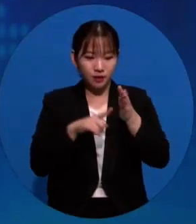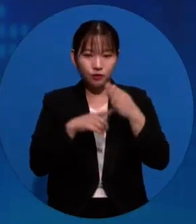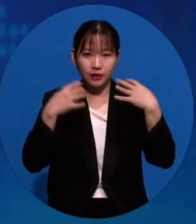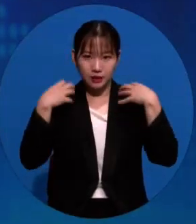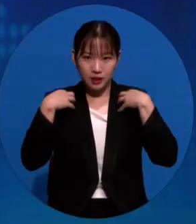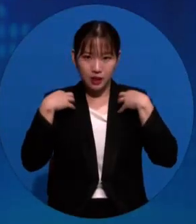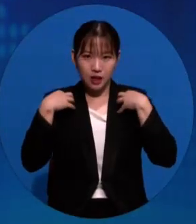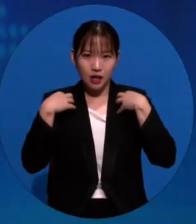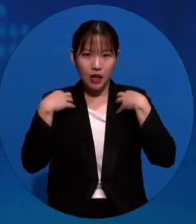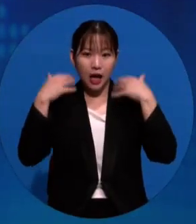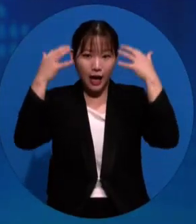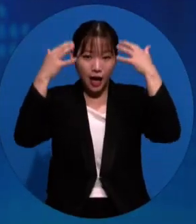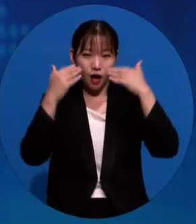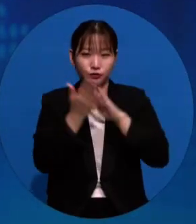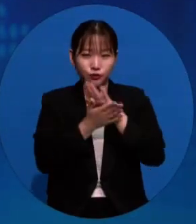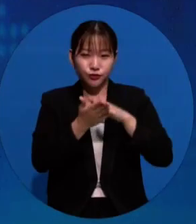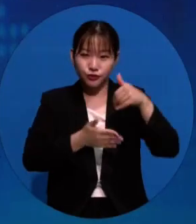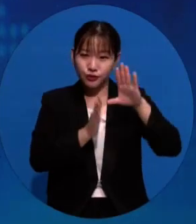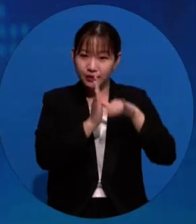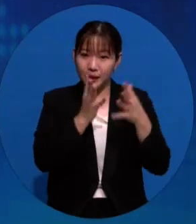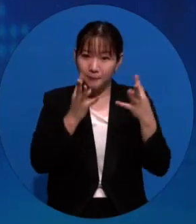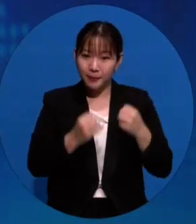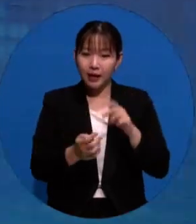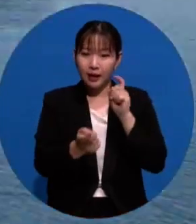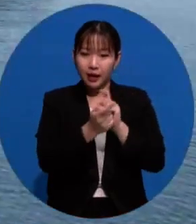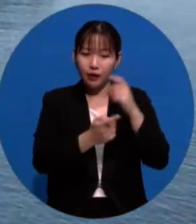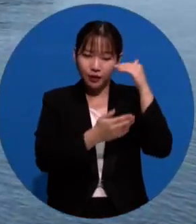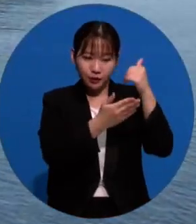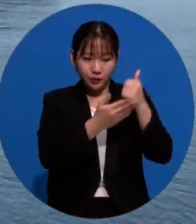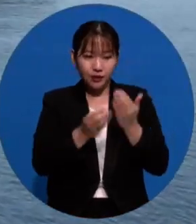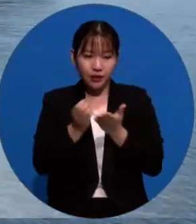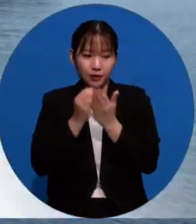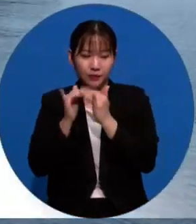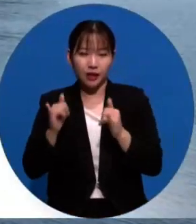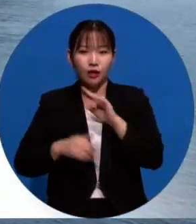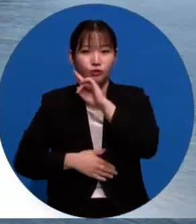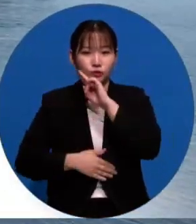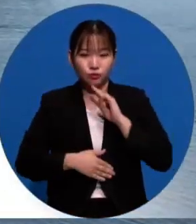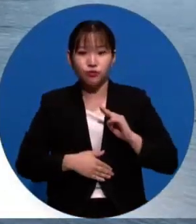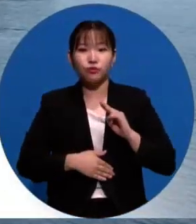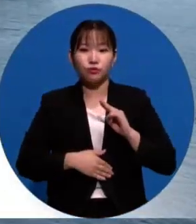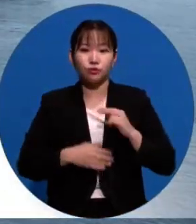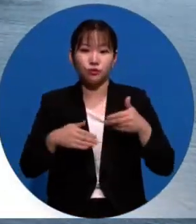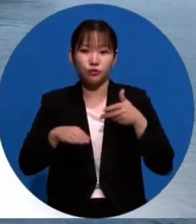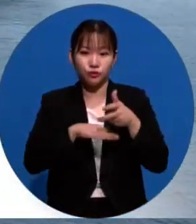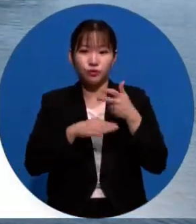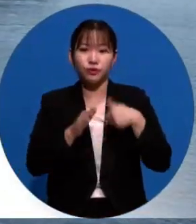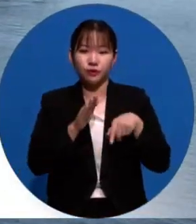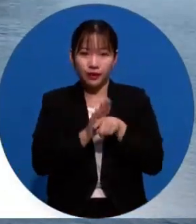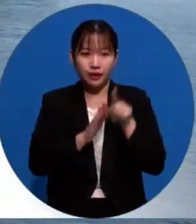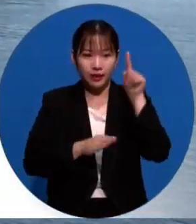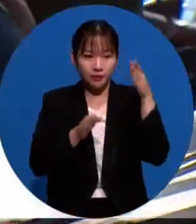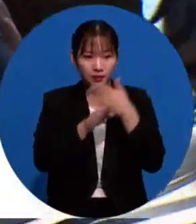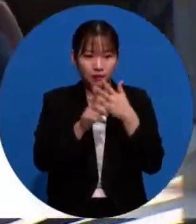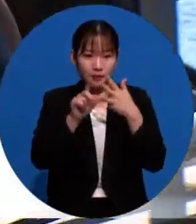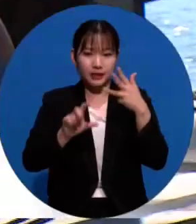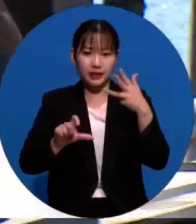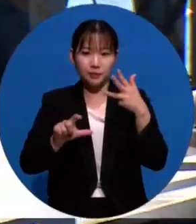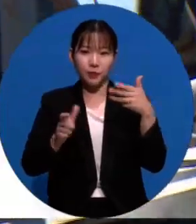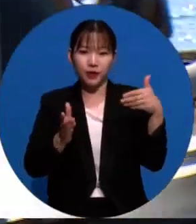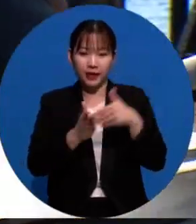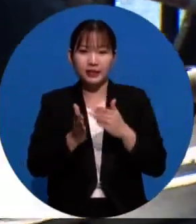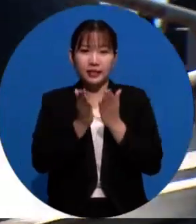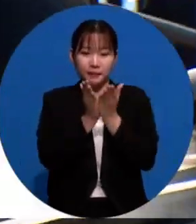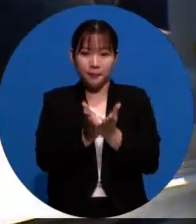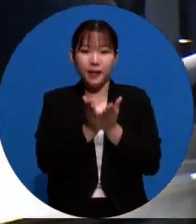목포지방해양수산청은 하계 휴가철을 맞아 관광객과 섬 주민의 원활한 수송을 위해 내일부터 8월 15일까지